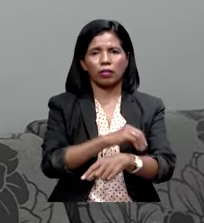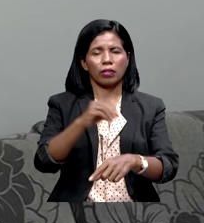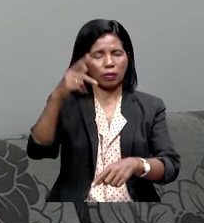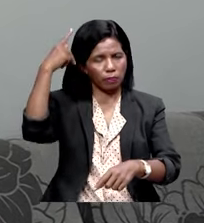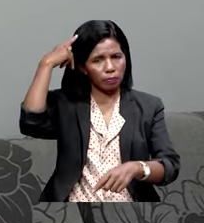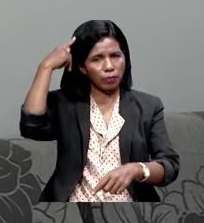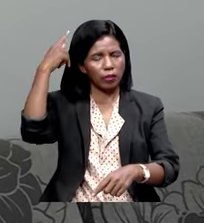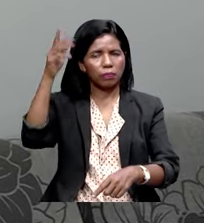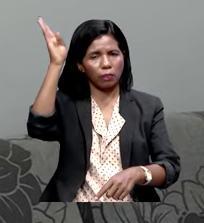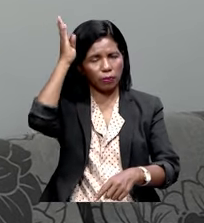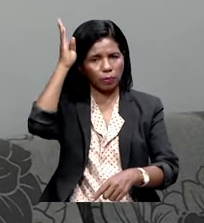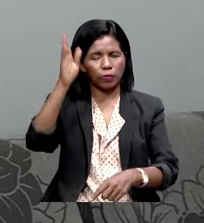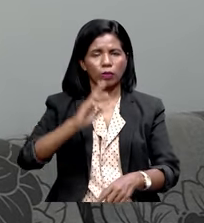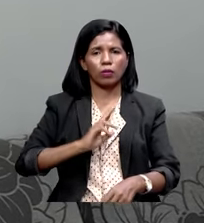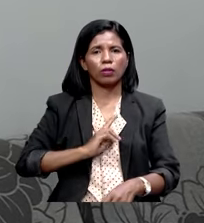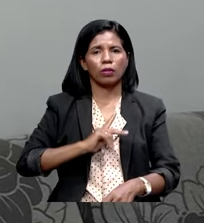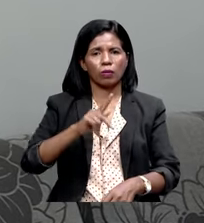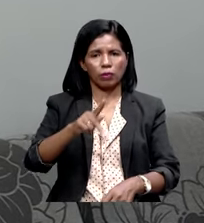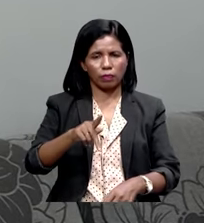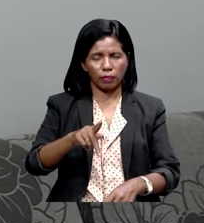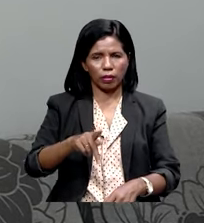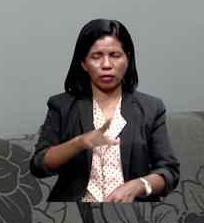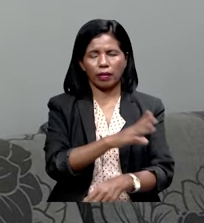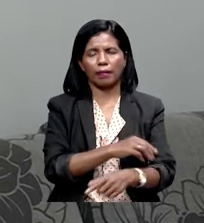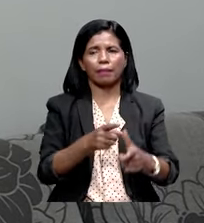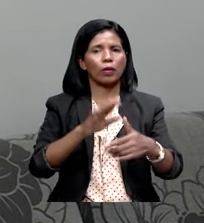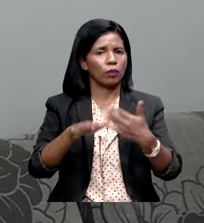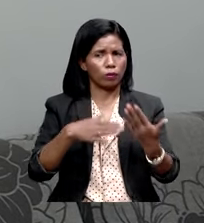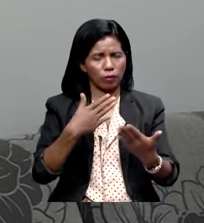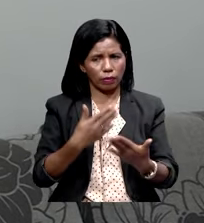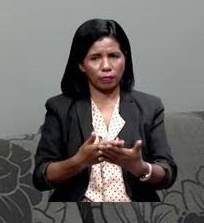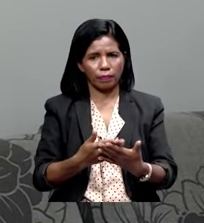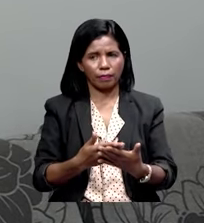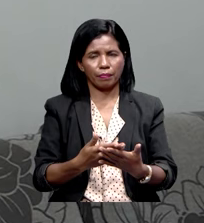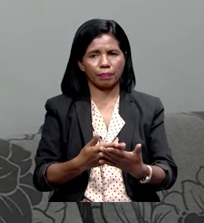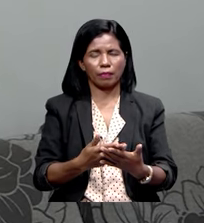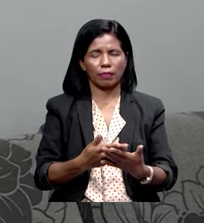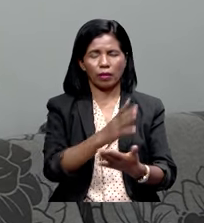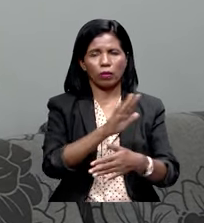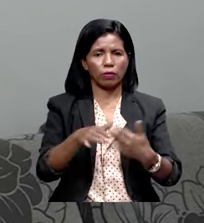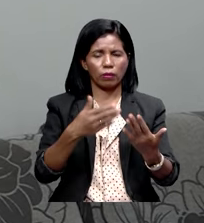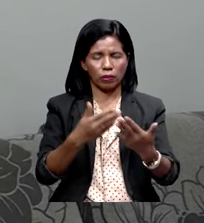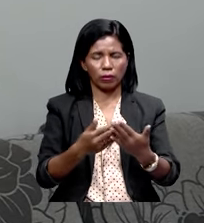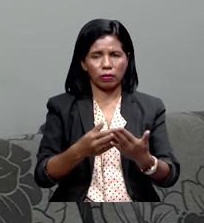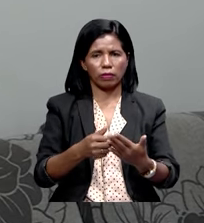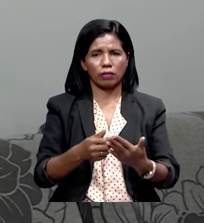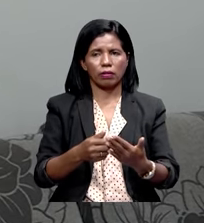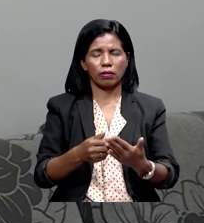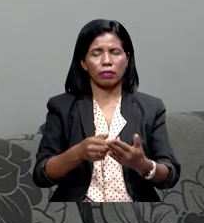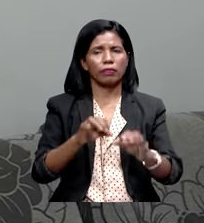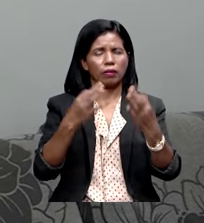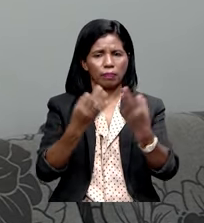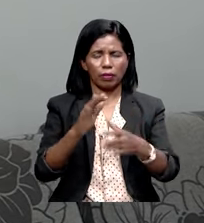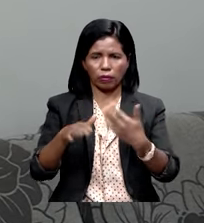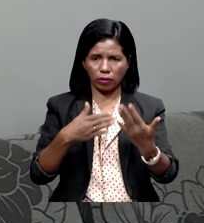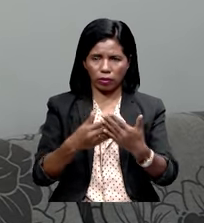Uskup Atambua tekankan pada imam-imam lalu awam semua keluarga-keluarga